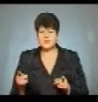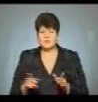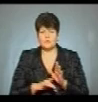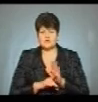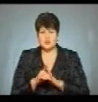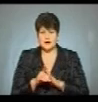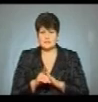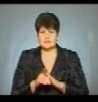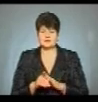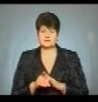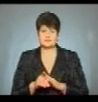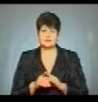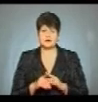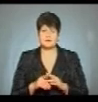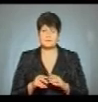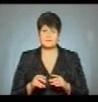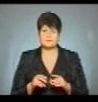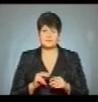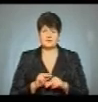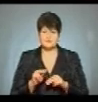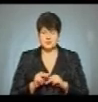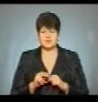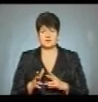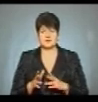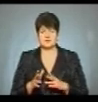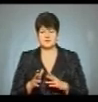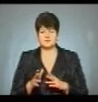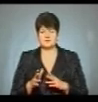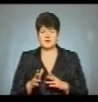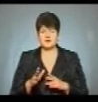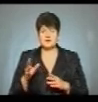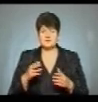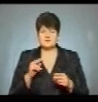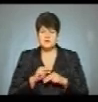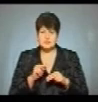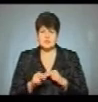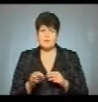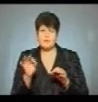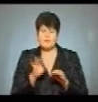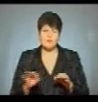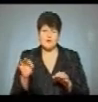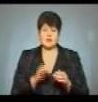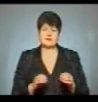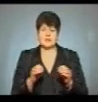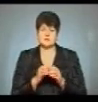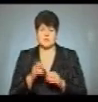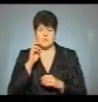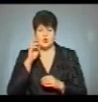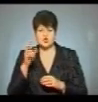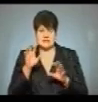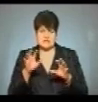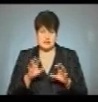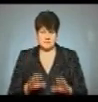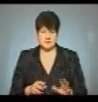розпочали з катехетичних правд віри, зокрема, розважали протягом цього тижня з дітками про 10 заповідей Божих.